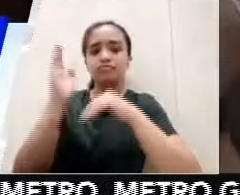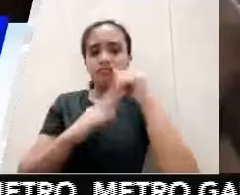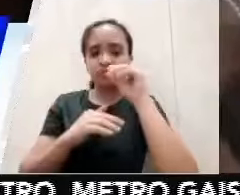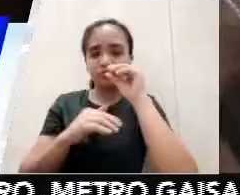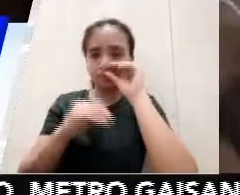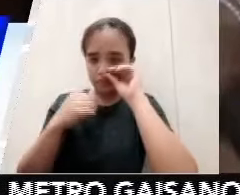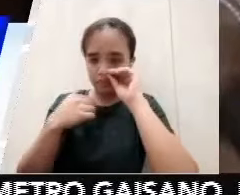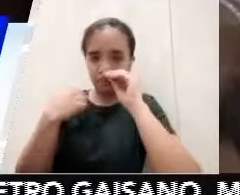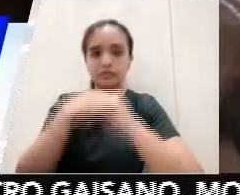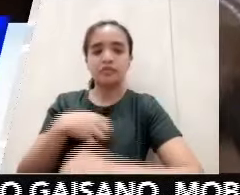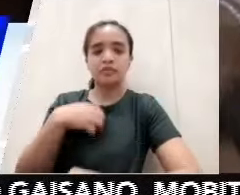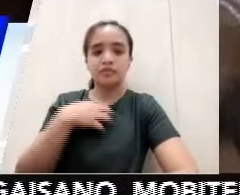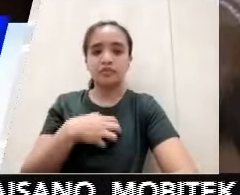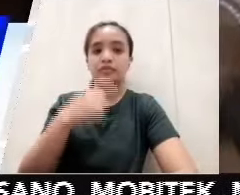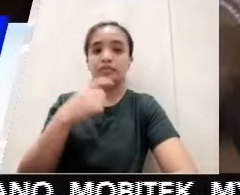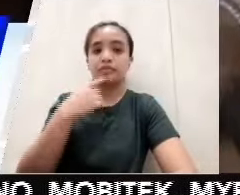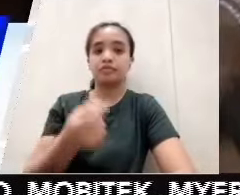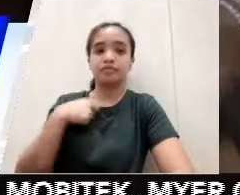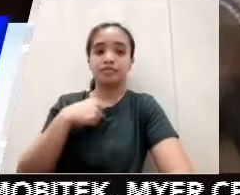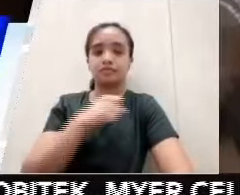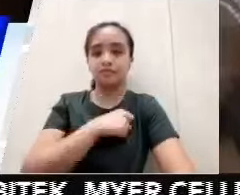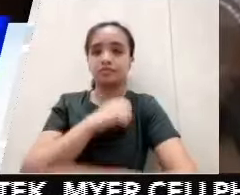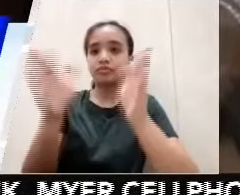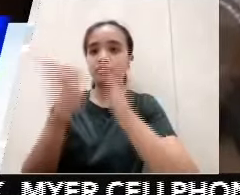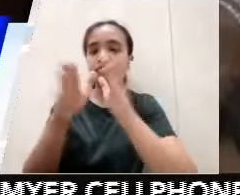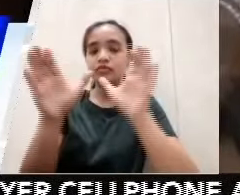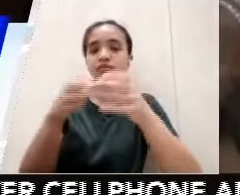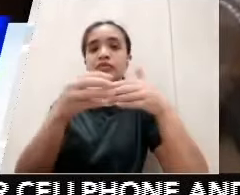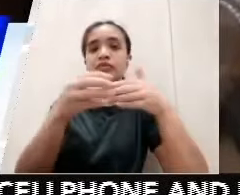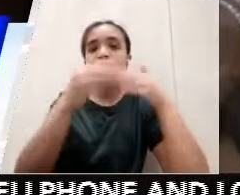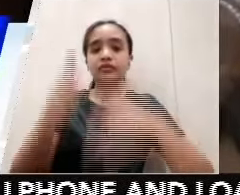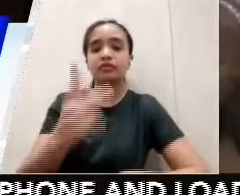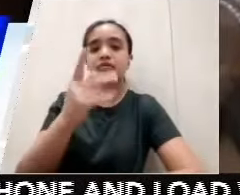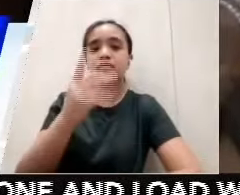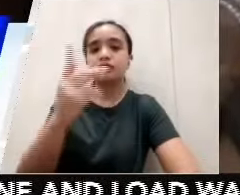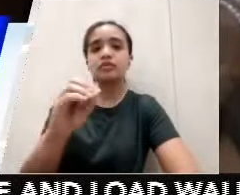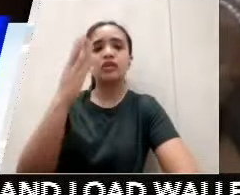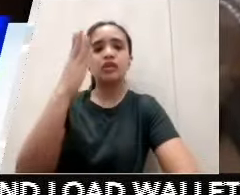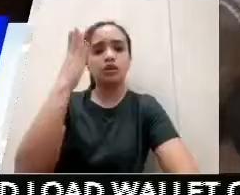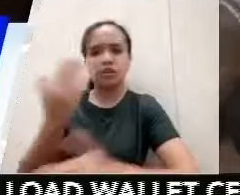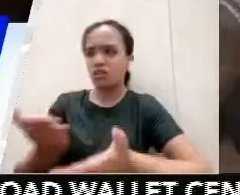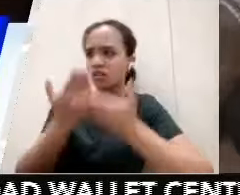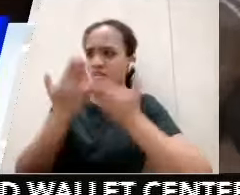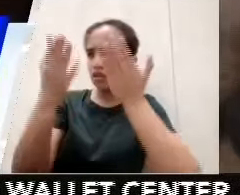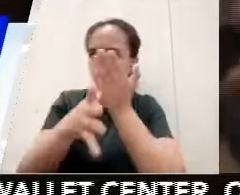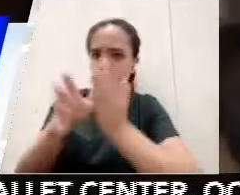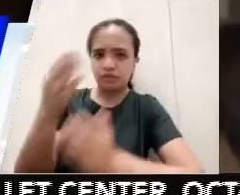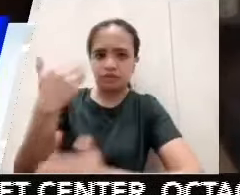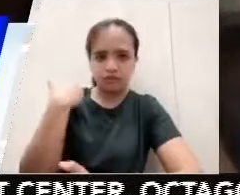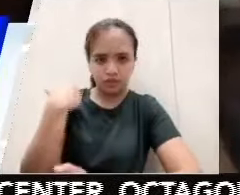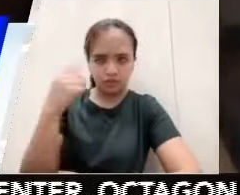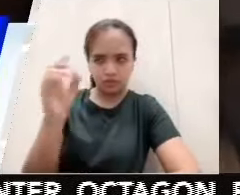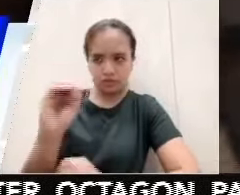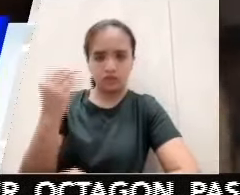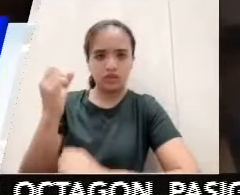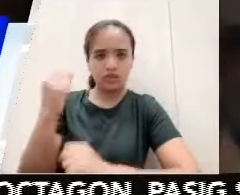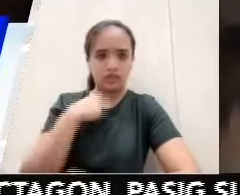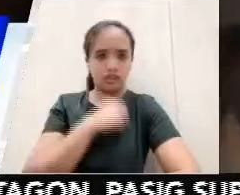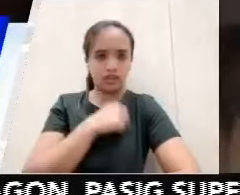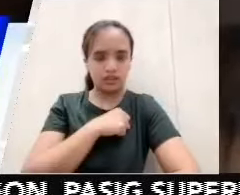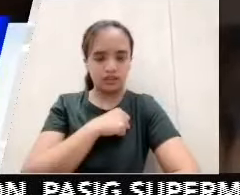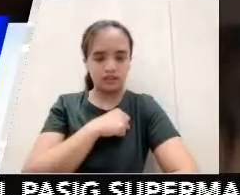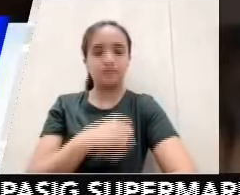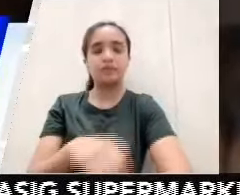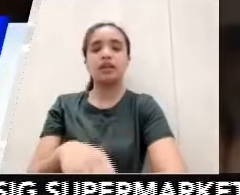tanong naman ni Senate minority leader coco Pimentel Bakit dadalhin sa Comelec kung wala pang bersyon ng senado gayun man premature pa raw